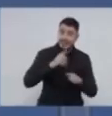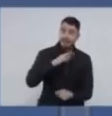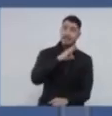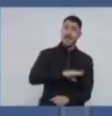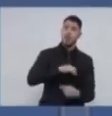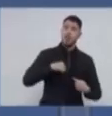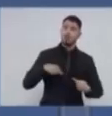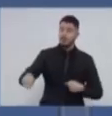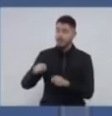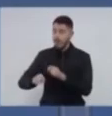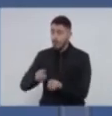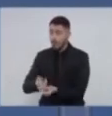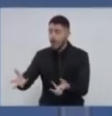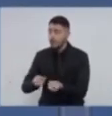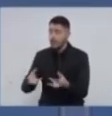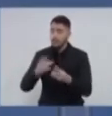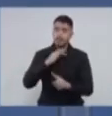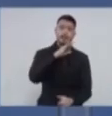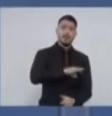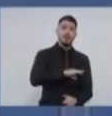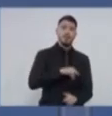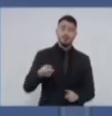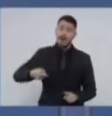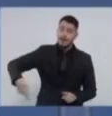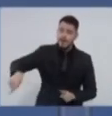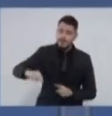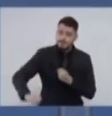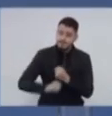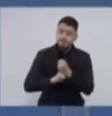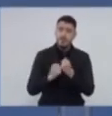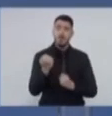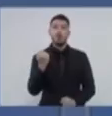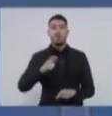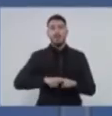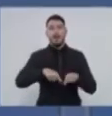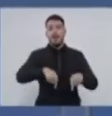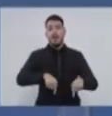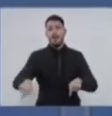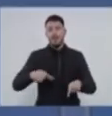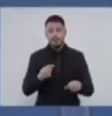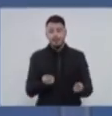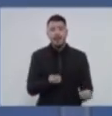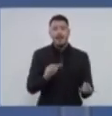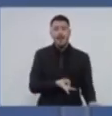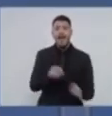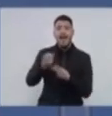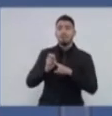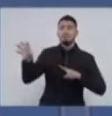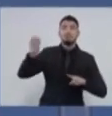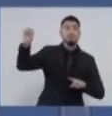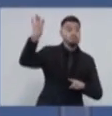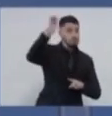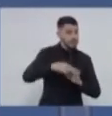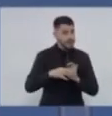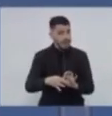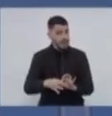με την παραγωγή τους στηρίζουν την ελληνική οικονομία και ενισχύουν τις εξαγωγές την προσφορά τους αναγνωρίζει η κυβέρνησή μας